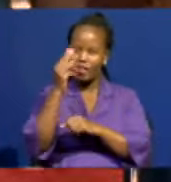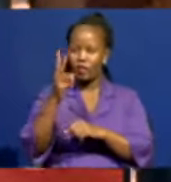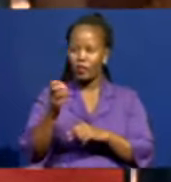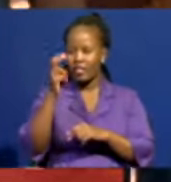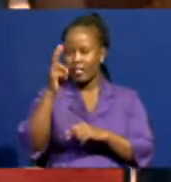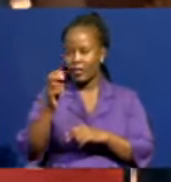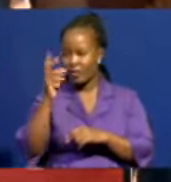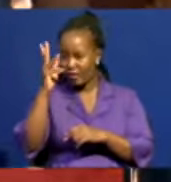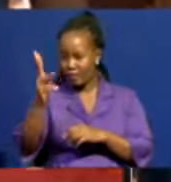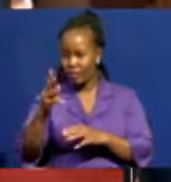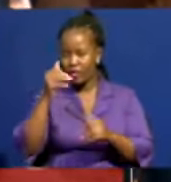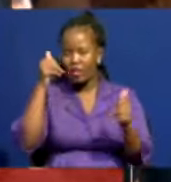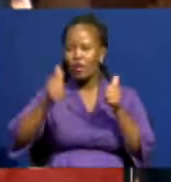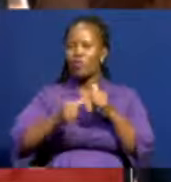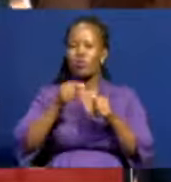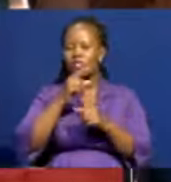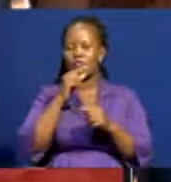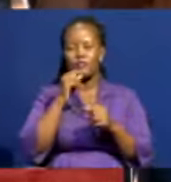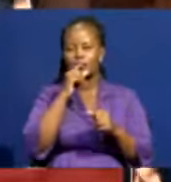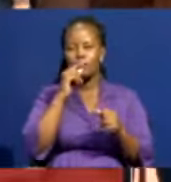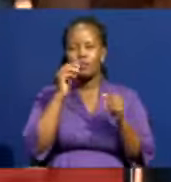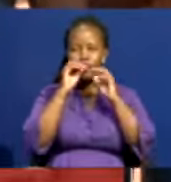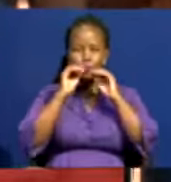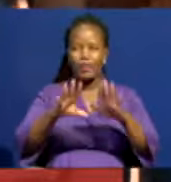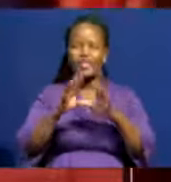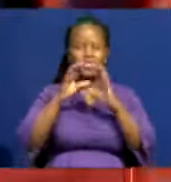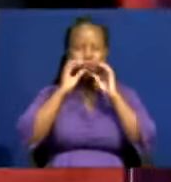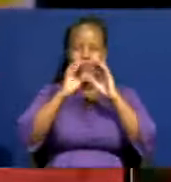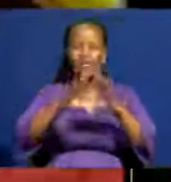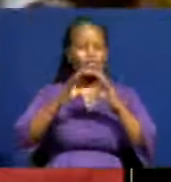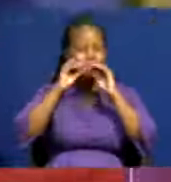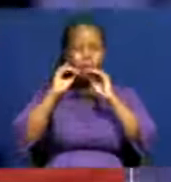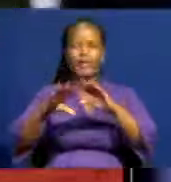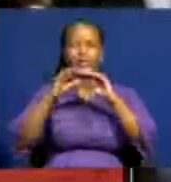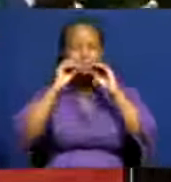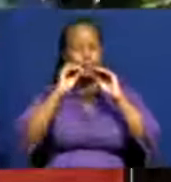2024 yenye iko na baraka nyingi ya Mungu. Kamchemenza, Darubini.